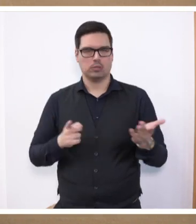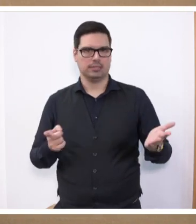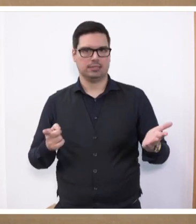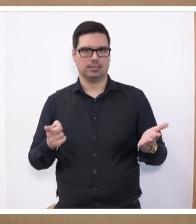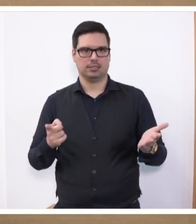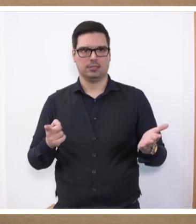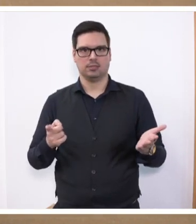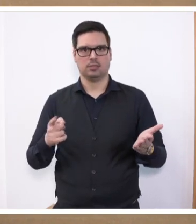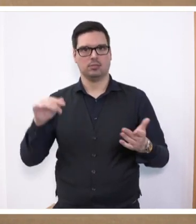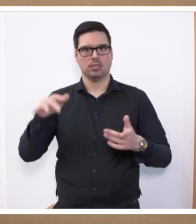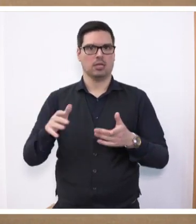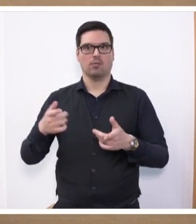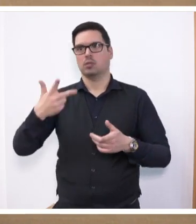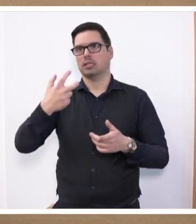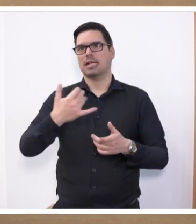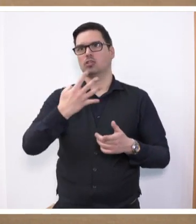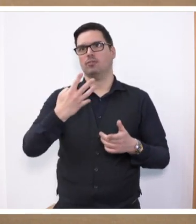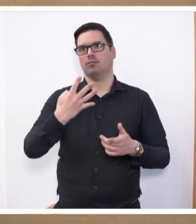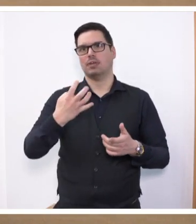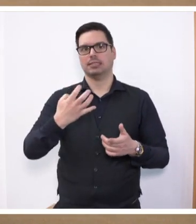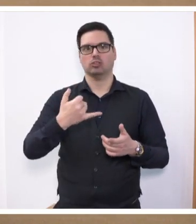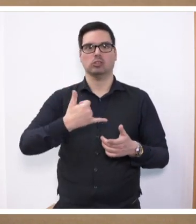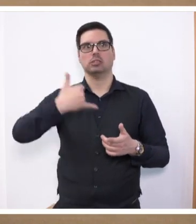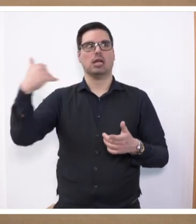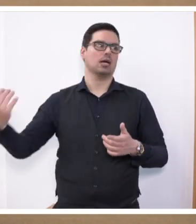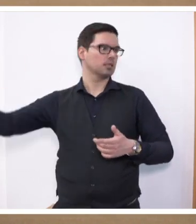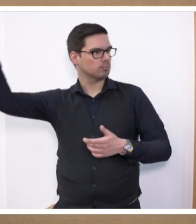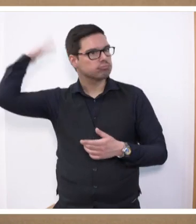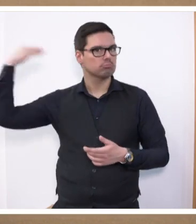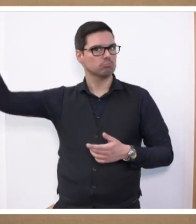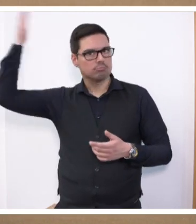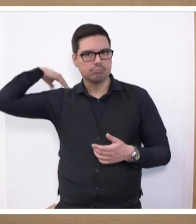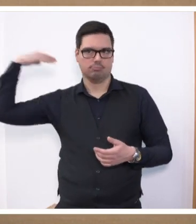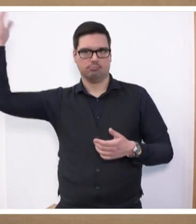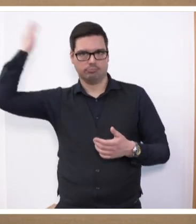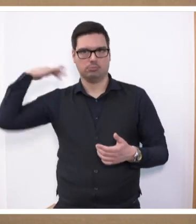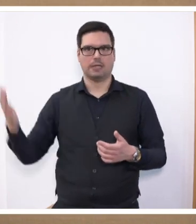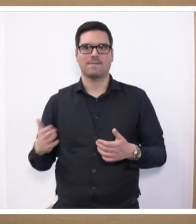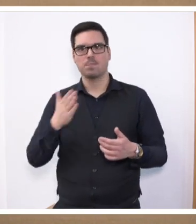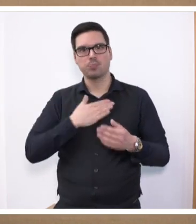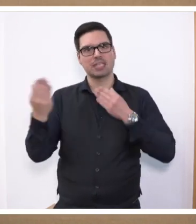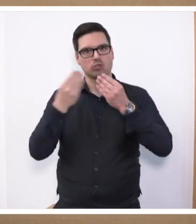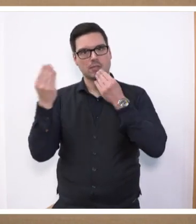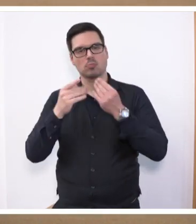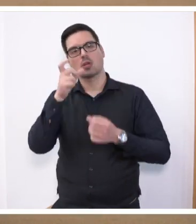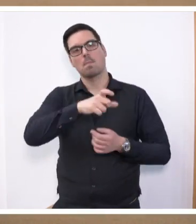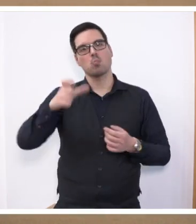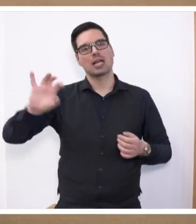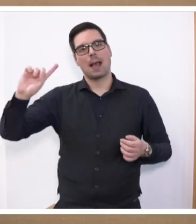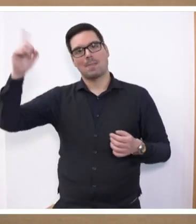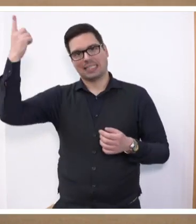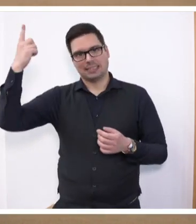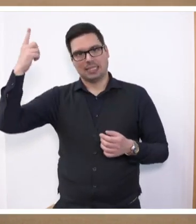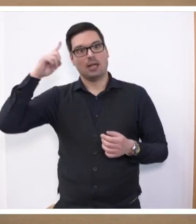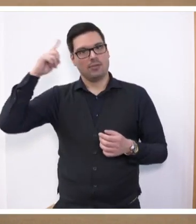konzipiert sind, wie das vor 30 oder 40 Jahren für den Unterricht benötigt war. Aus meinen Gesprächen mit Bürgerinnen und Bürgermeistern weiß ich